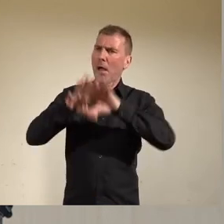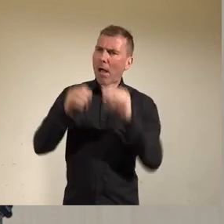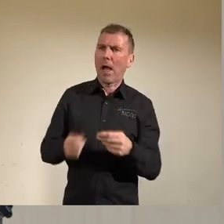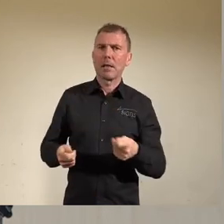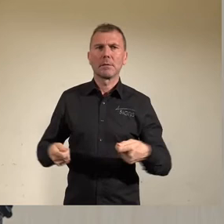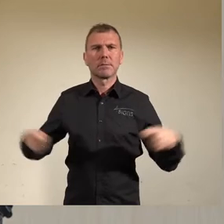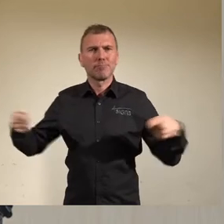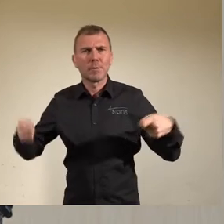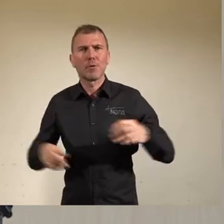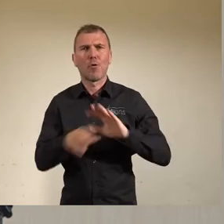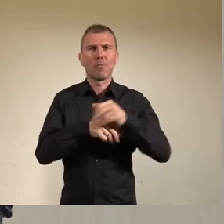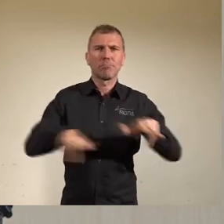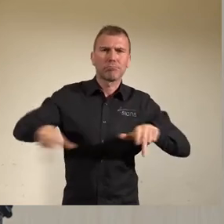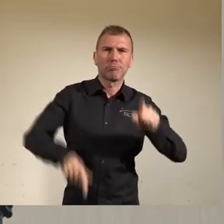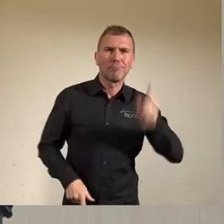zu stemmen haben.